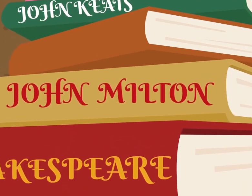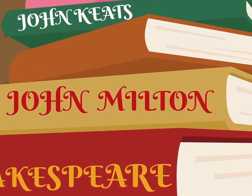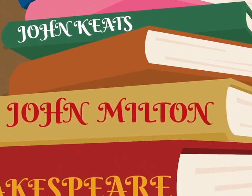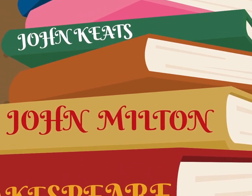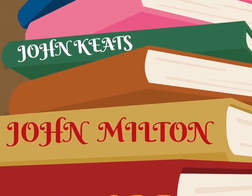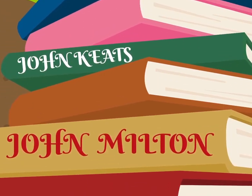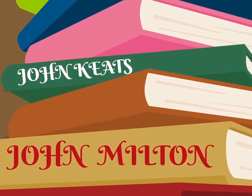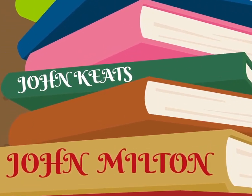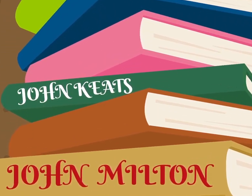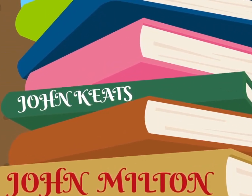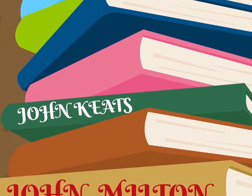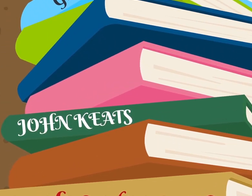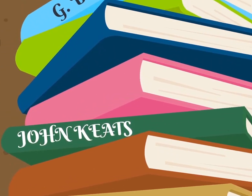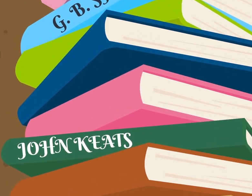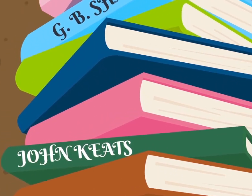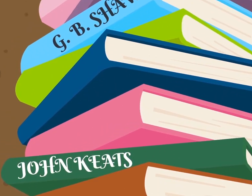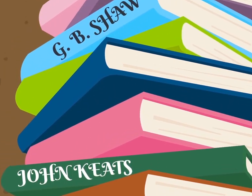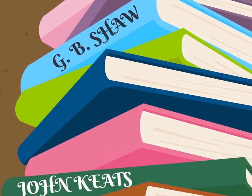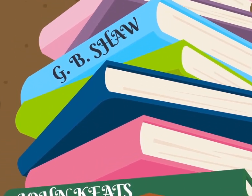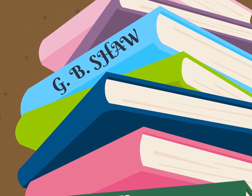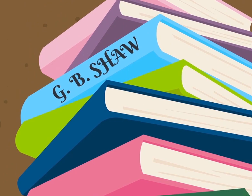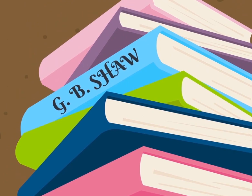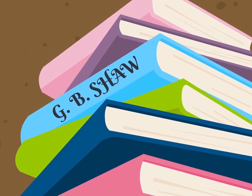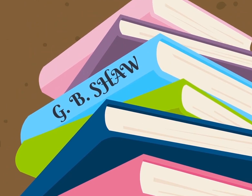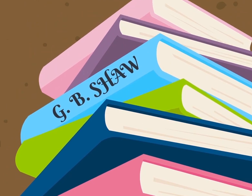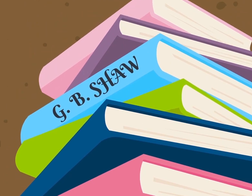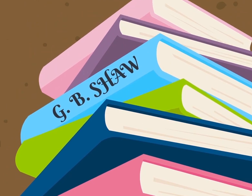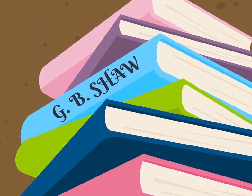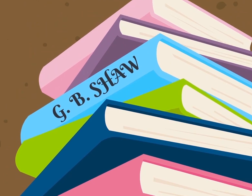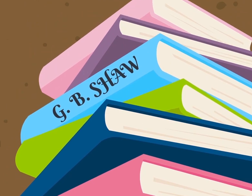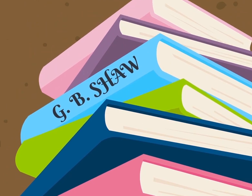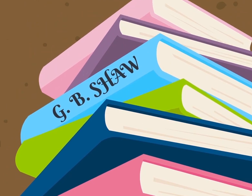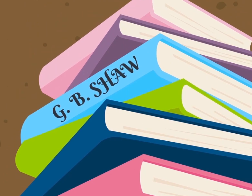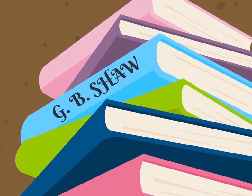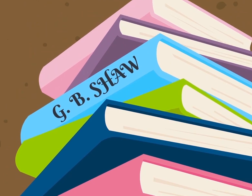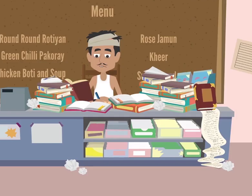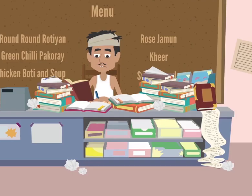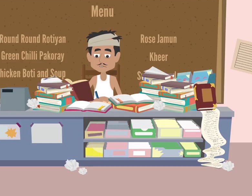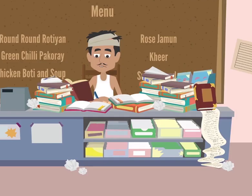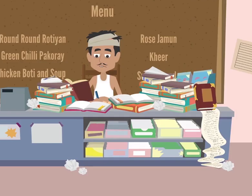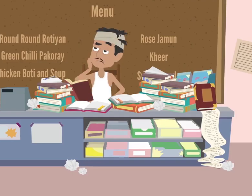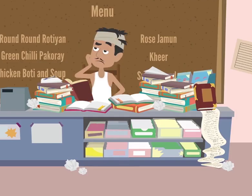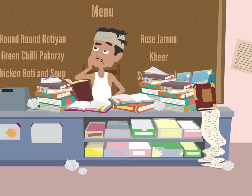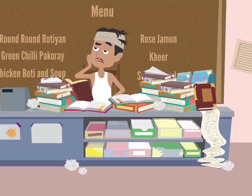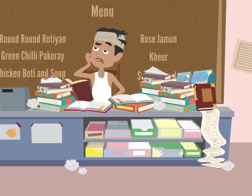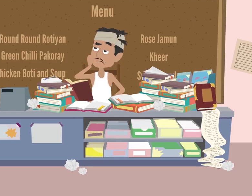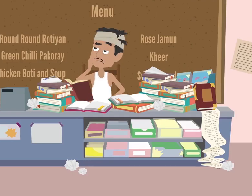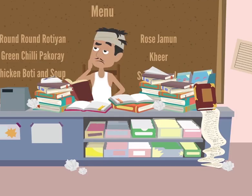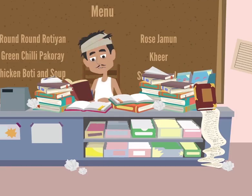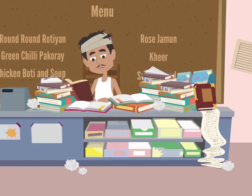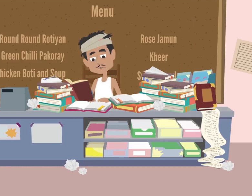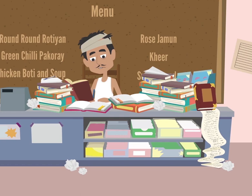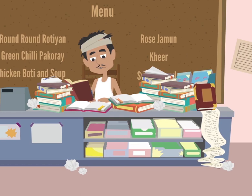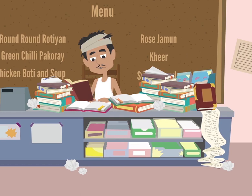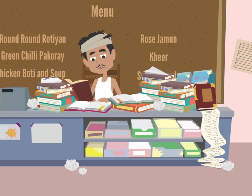शेक्सपियर, मिल्टन, कीट्स और शॉ जैसे अंग्रेजी कलाम निगारों से मुतासिर होकर मिट्ठू मियां ने खुद एक अंग्रेजी